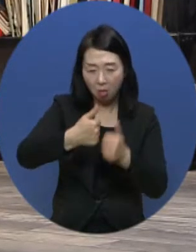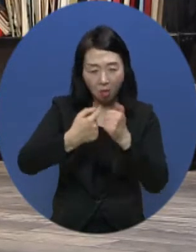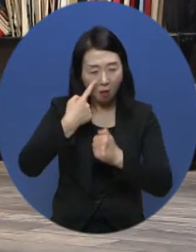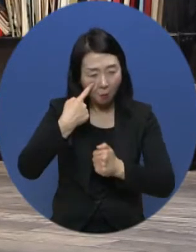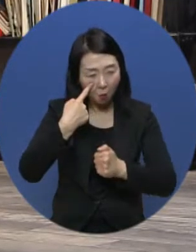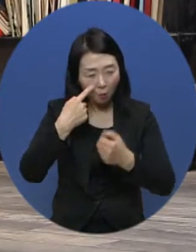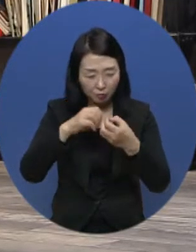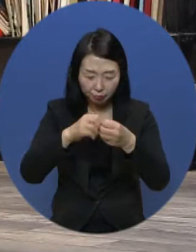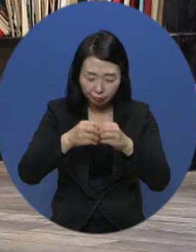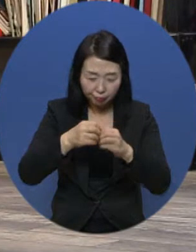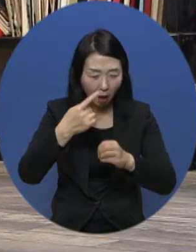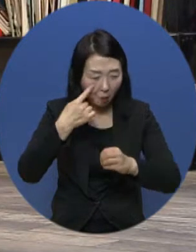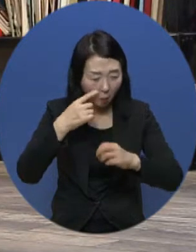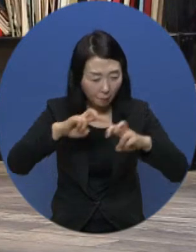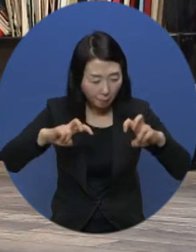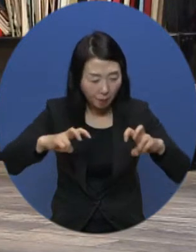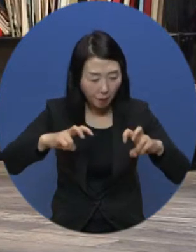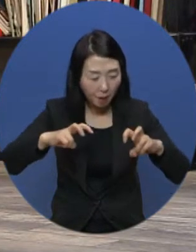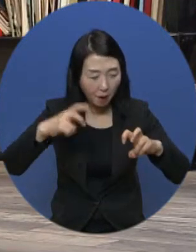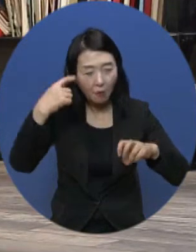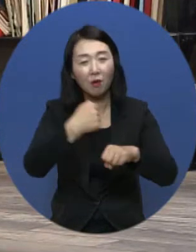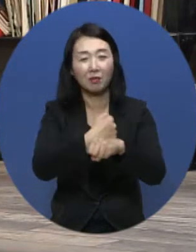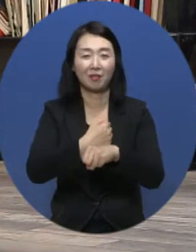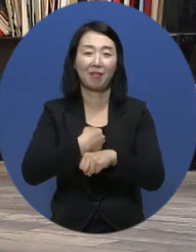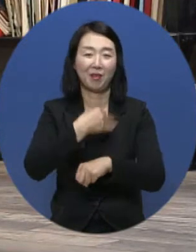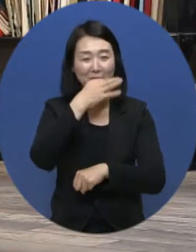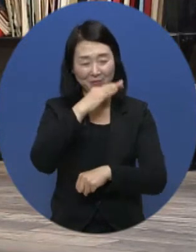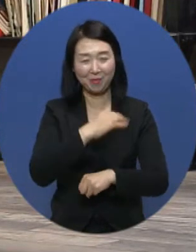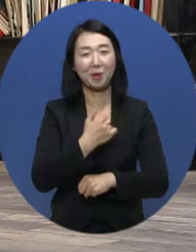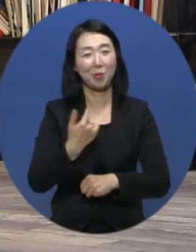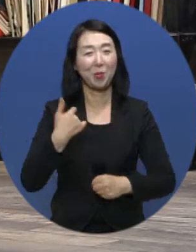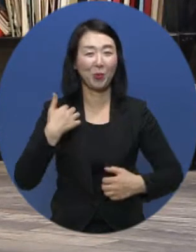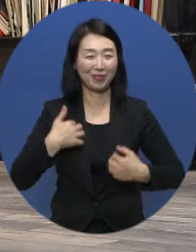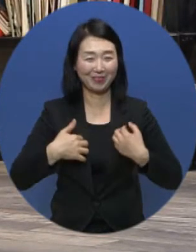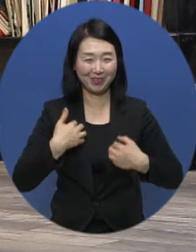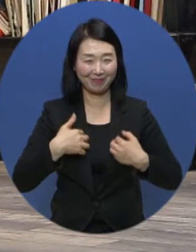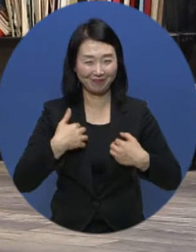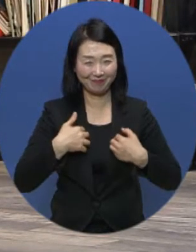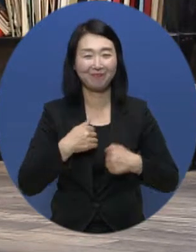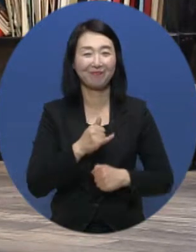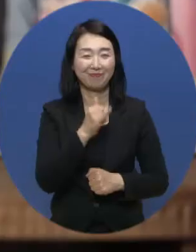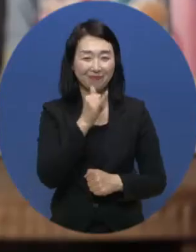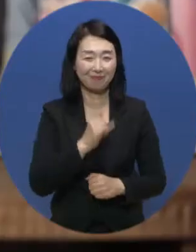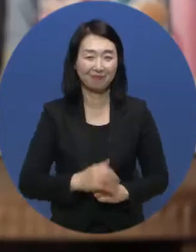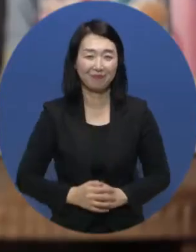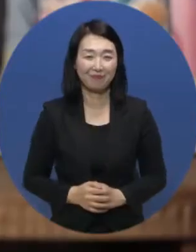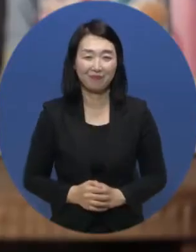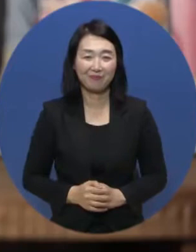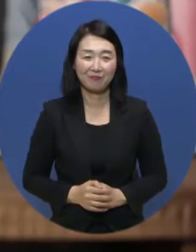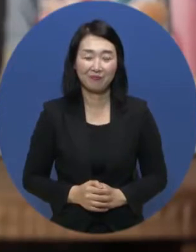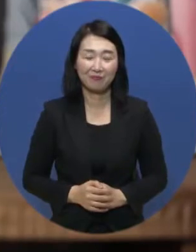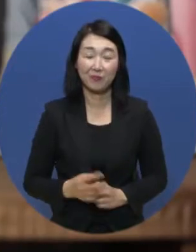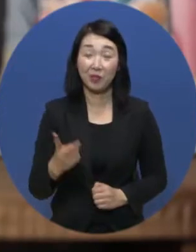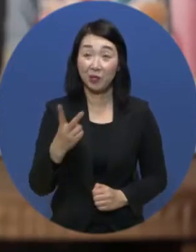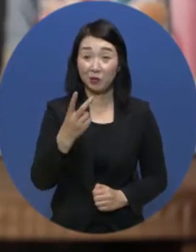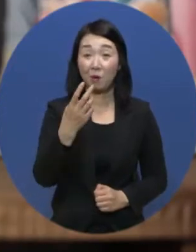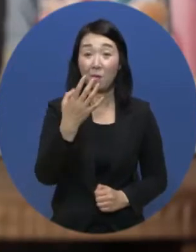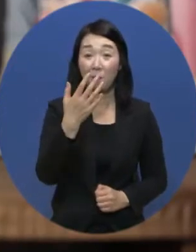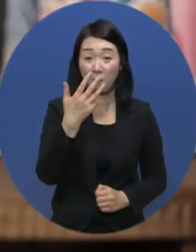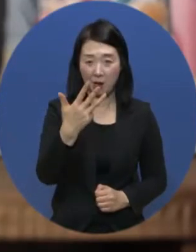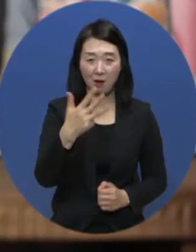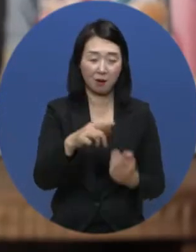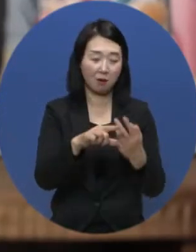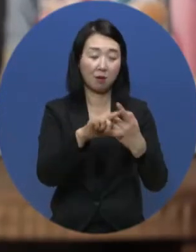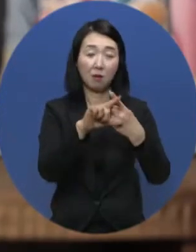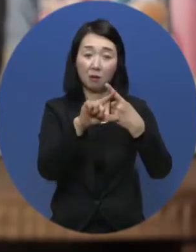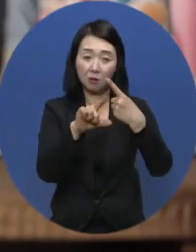그 시간들이 저한테는 굉장히 보람있고 즐거웠던 기억으로 남아 있습니다. 2008년 1월에